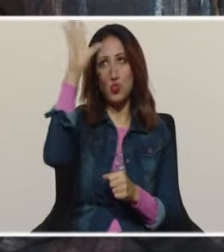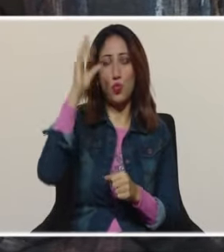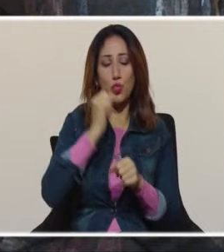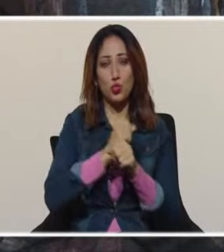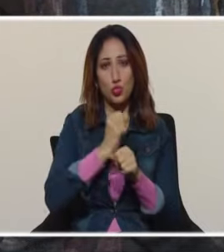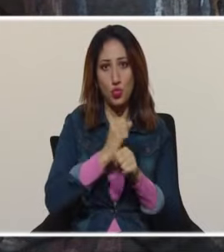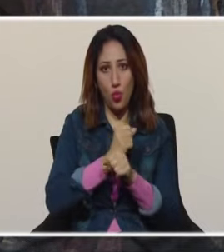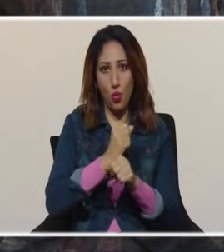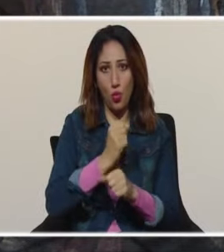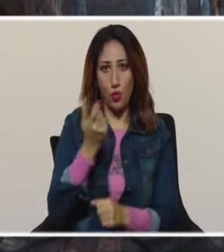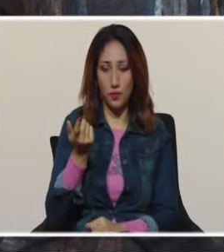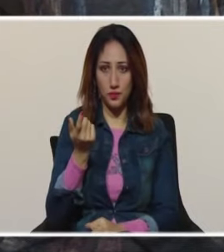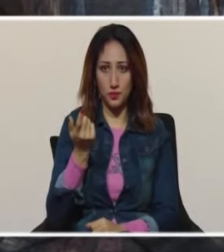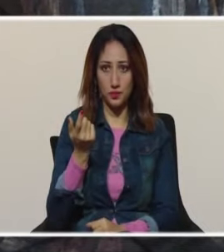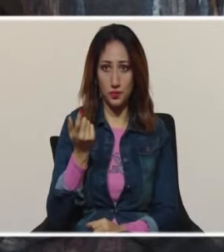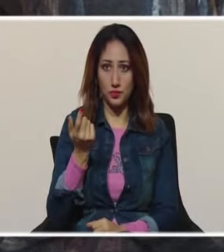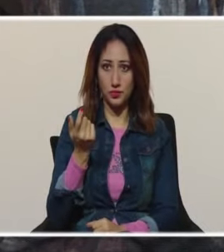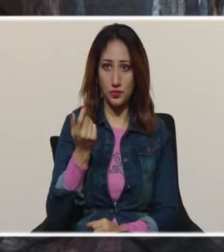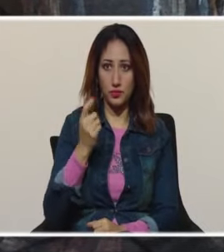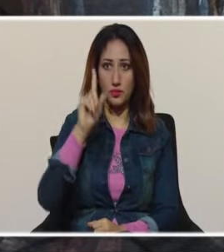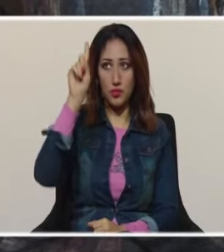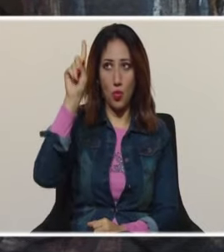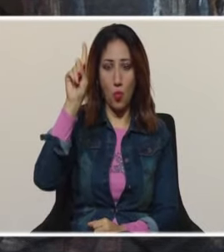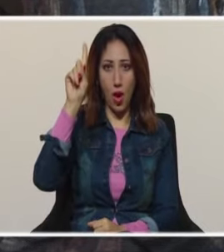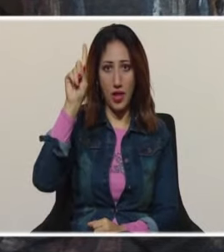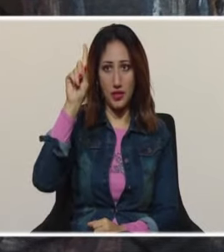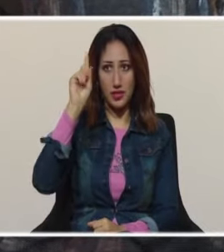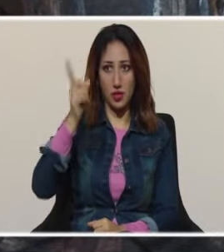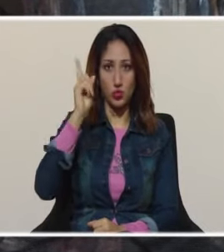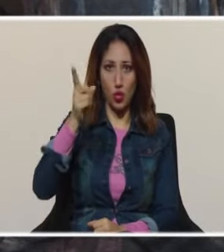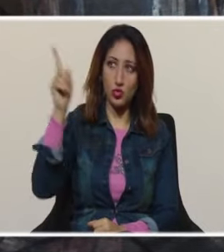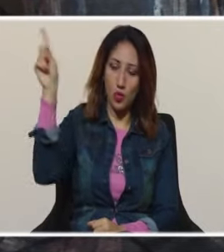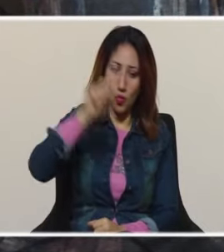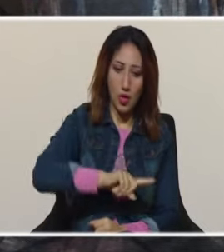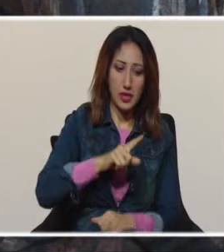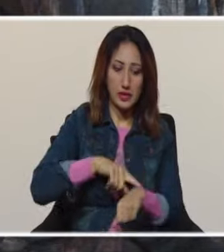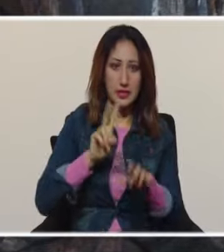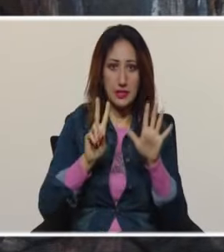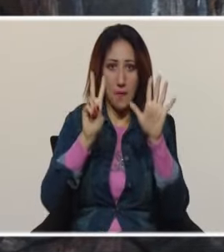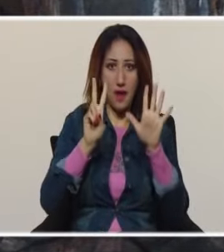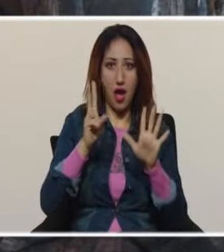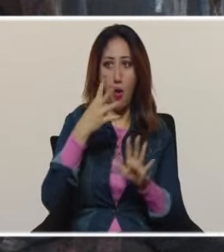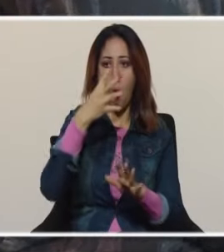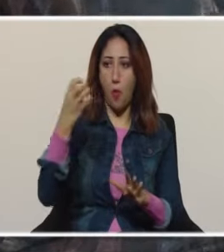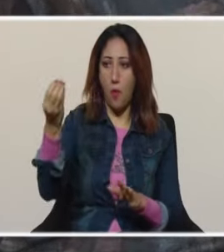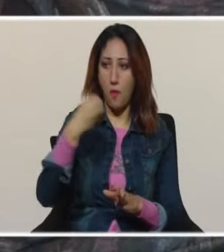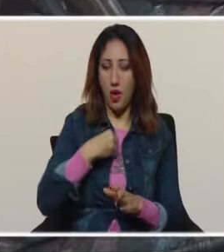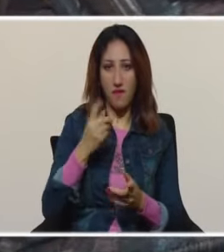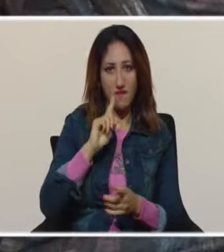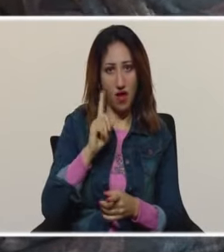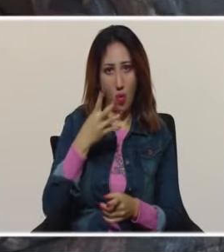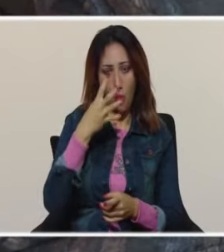قلت 7 في عياده من واحده من الساعه 11 لحد الساعه 7 ب 400 جنيه. طبعا